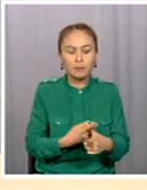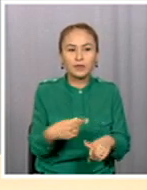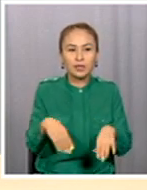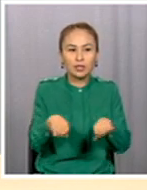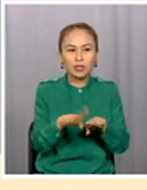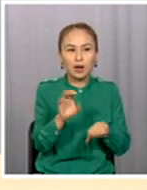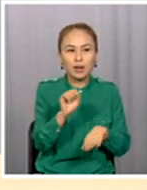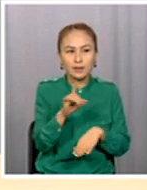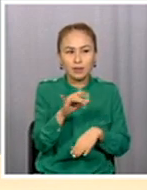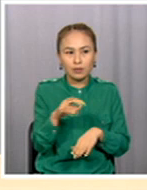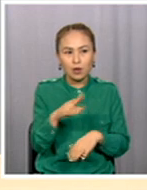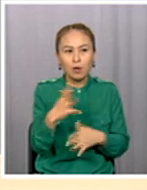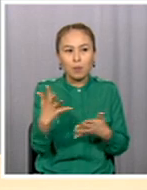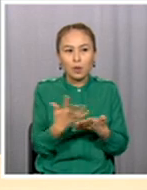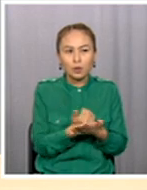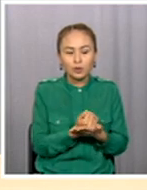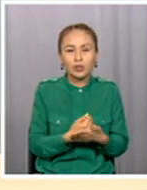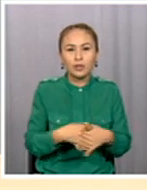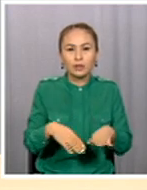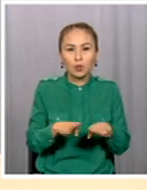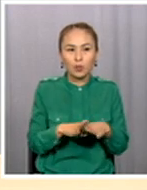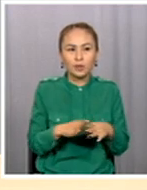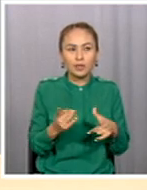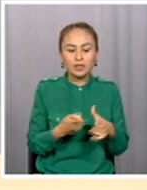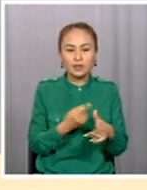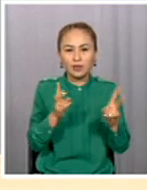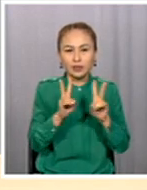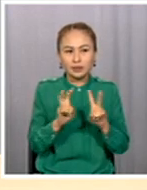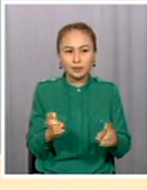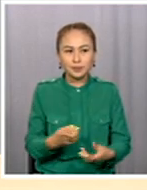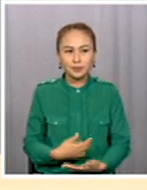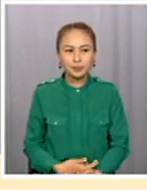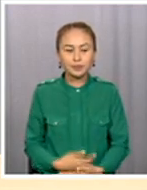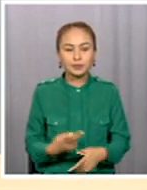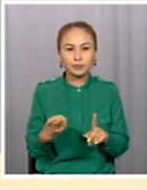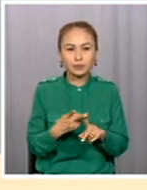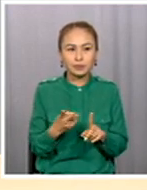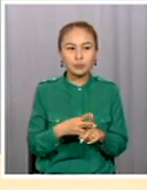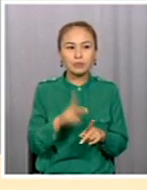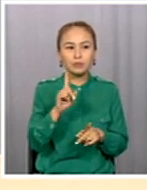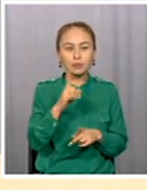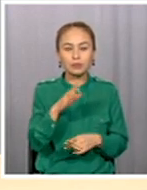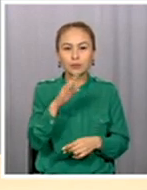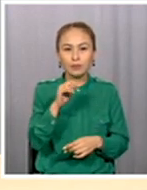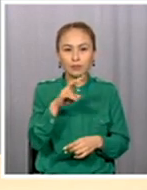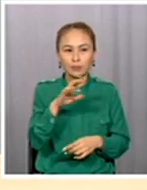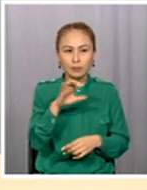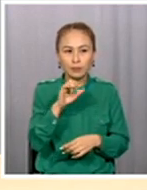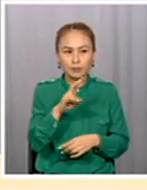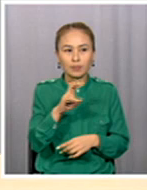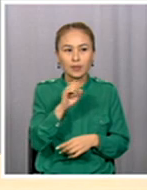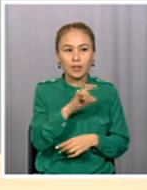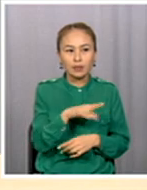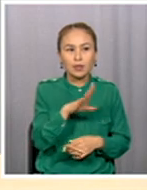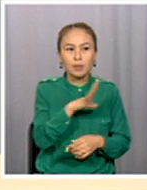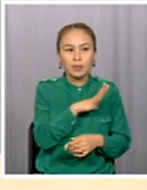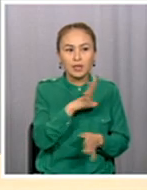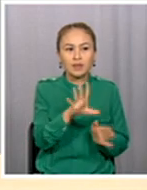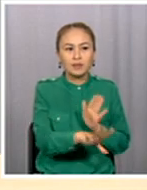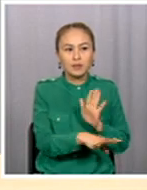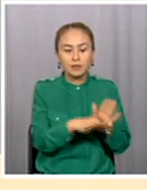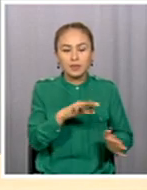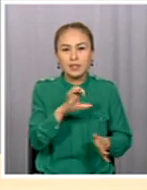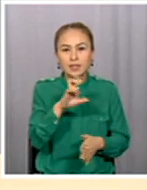называемые также Азиадой, получили такое название? И второй вопрос. Почему талисманом Азиады